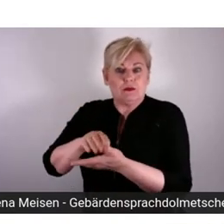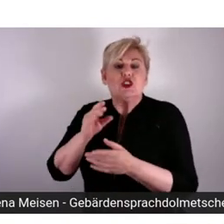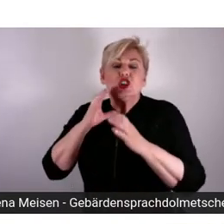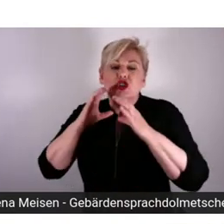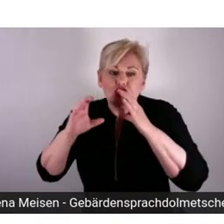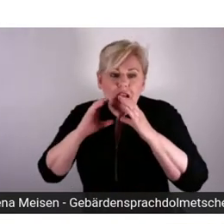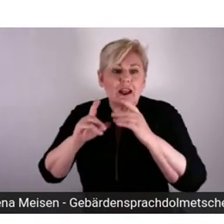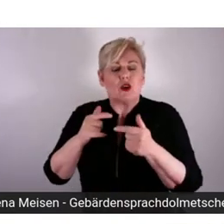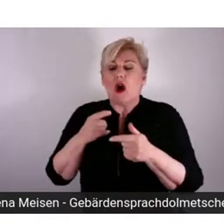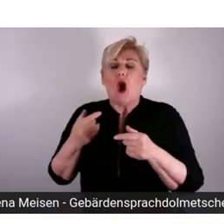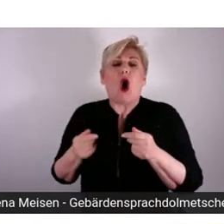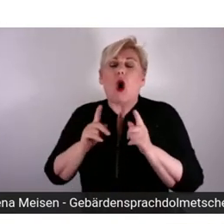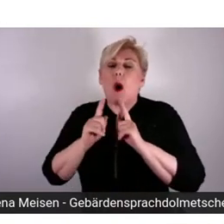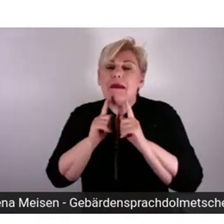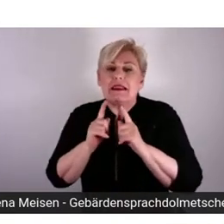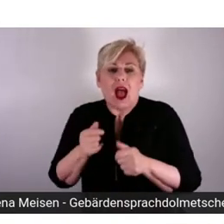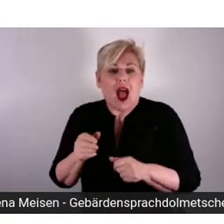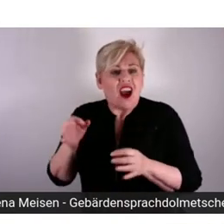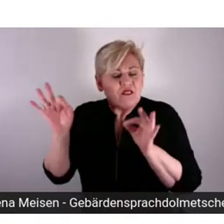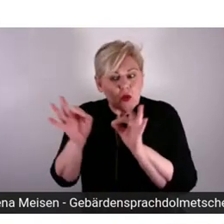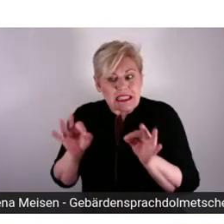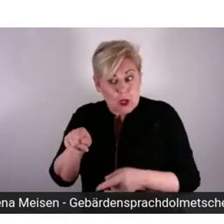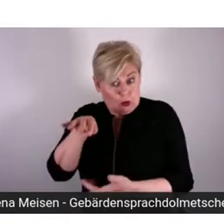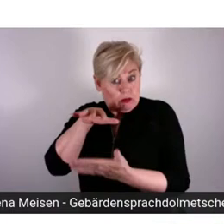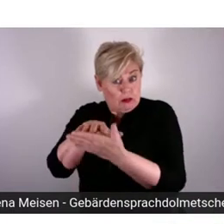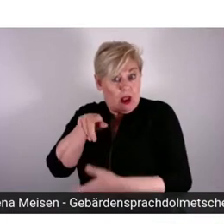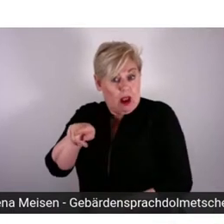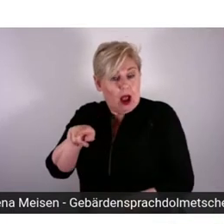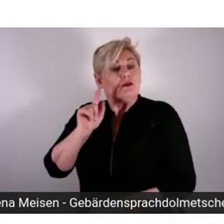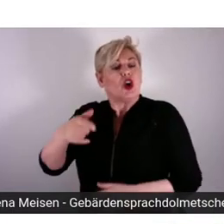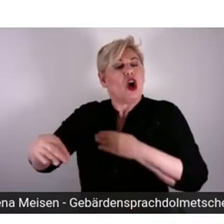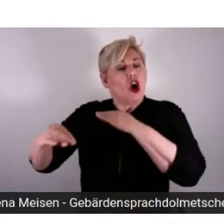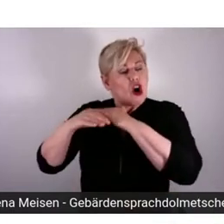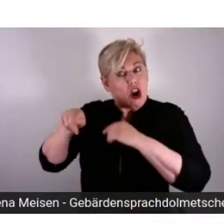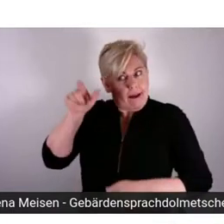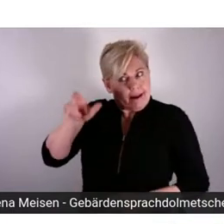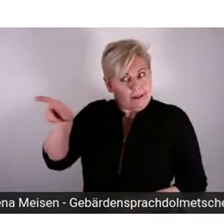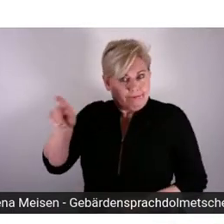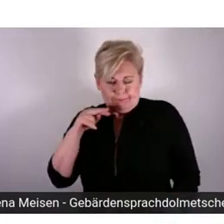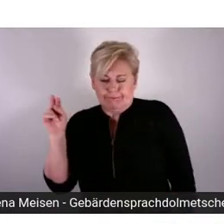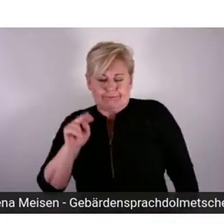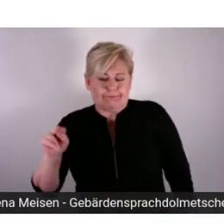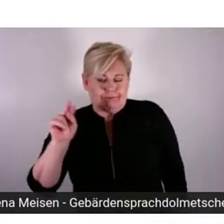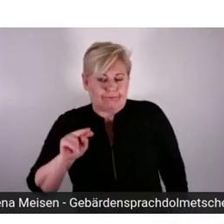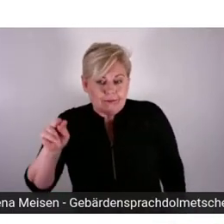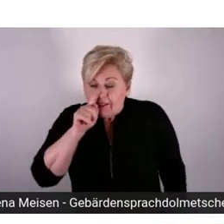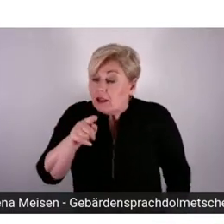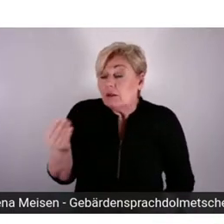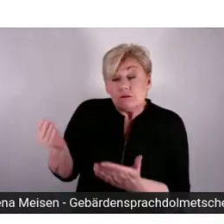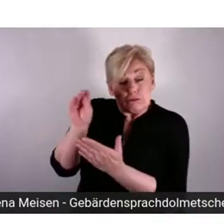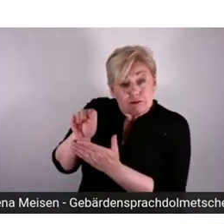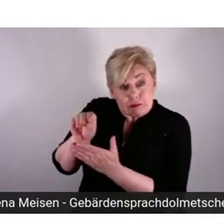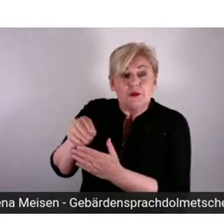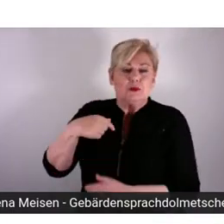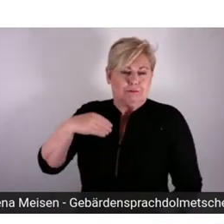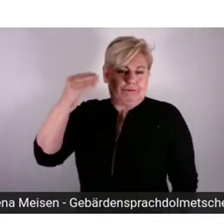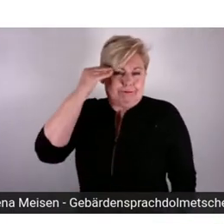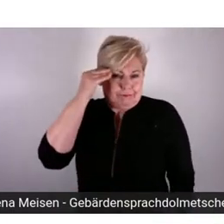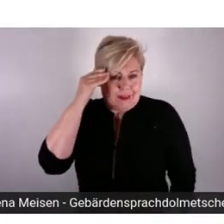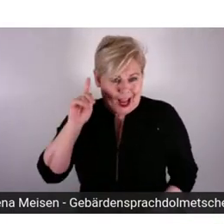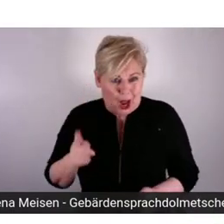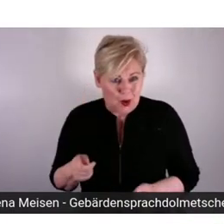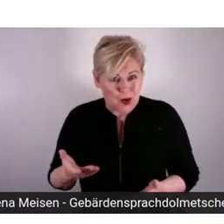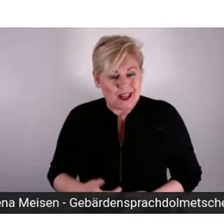und Kommentarfunktion. Und die Kolleginnen und Kollegen haben das intensiv im Blick. Wenn Sie sich darüber äußern, merken wir das auch und